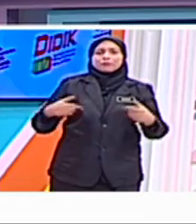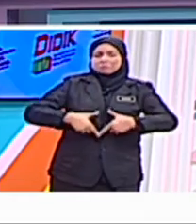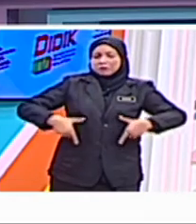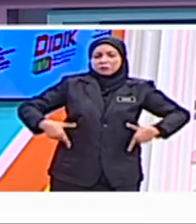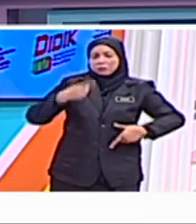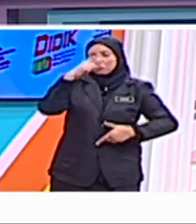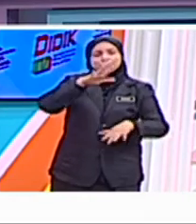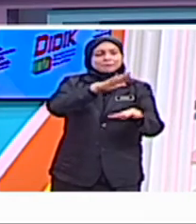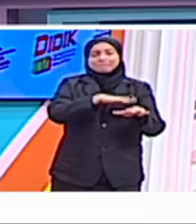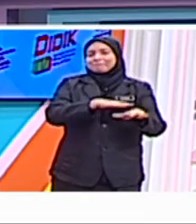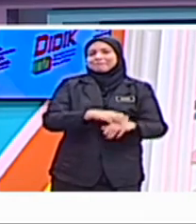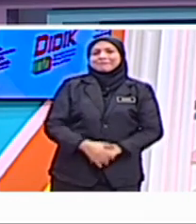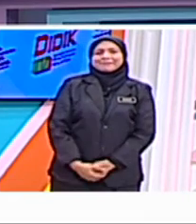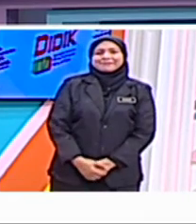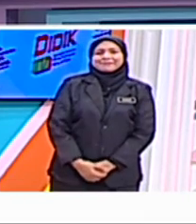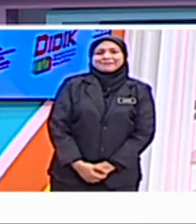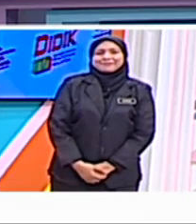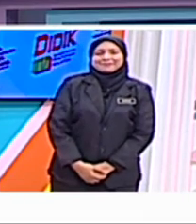Okey?